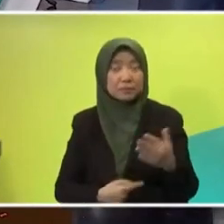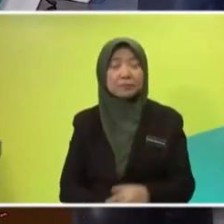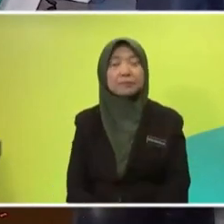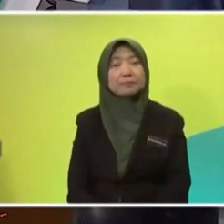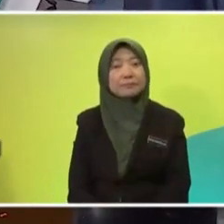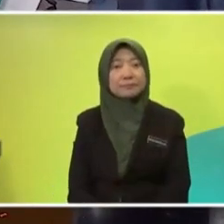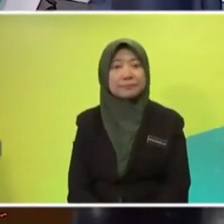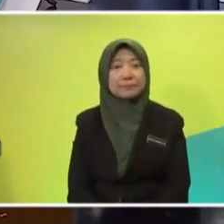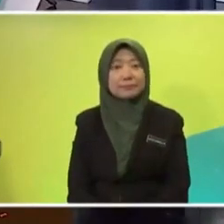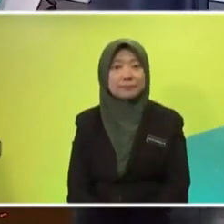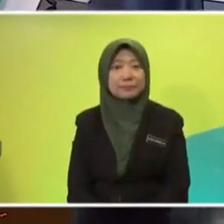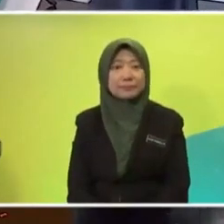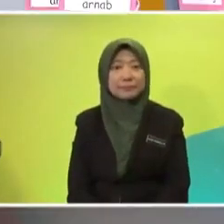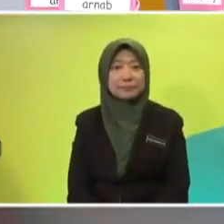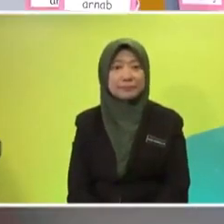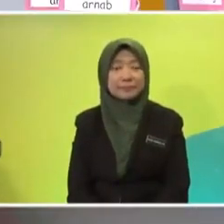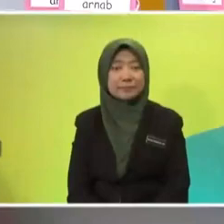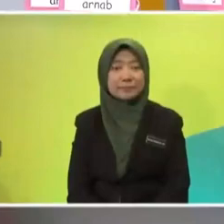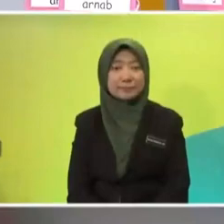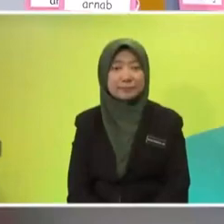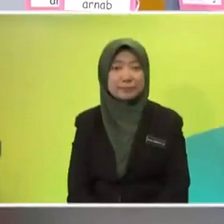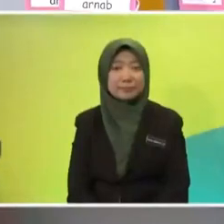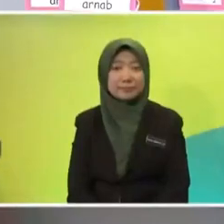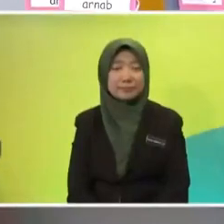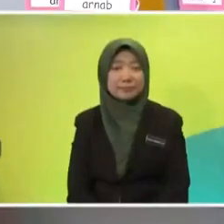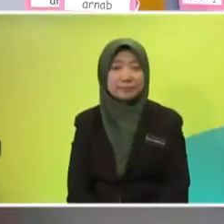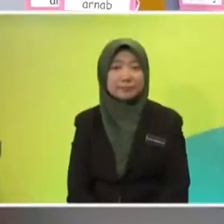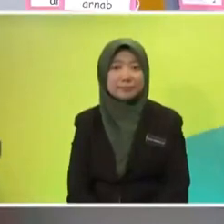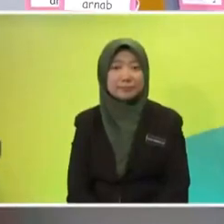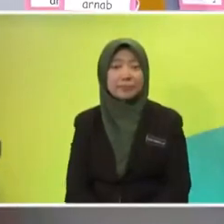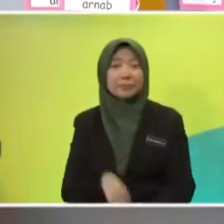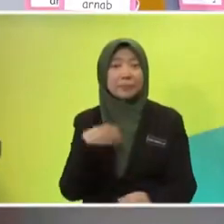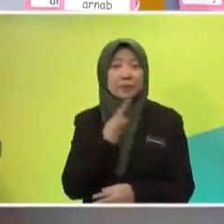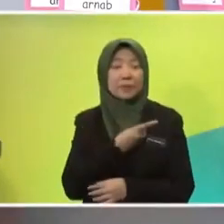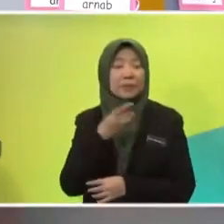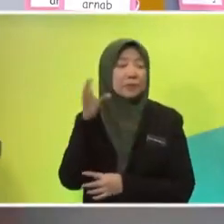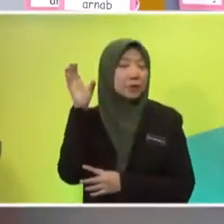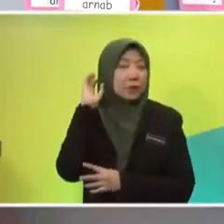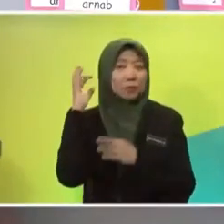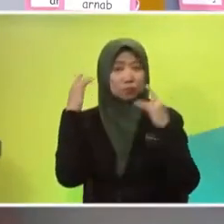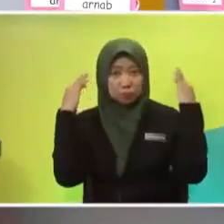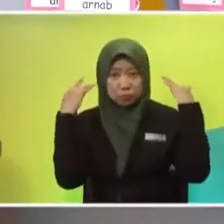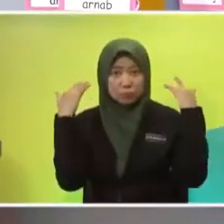Kita dah dengar bunyi kucing. Kita nak dengar bunyi yang lain, cikgu? Ya. Baik, kita dengarkan.